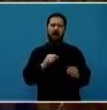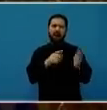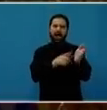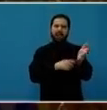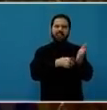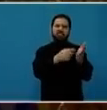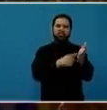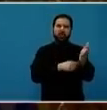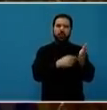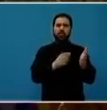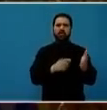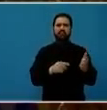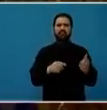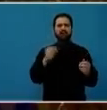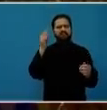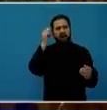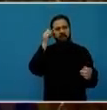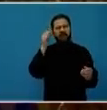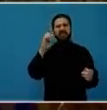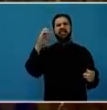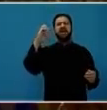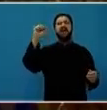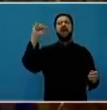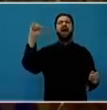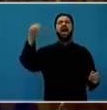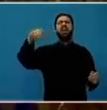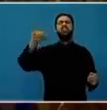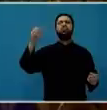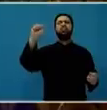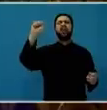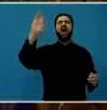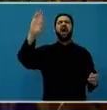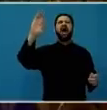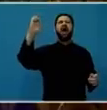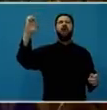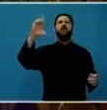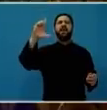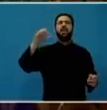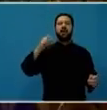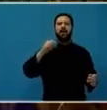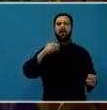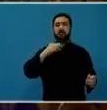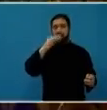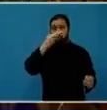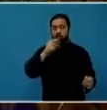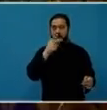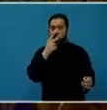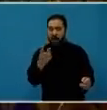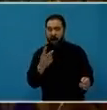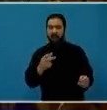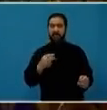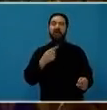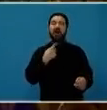sângelui, de fapt. Vă amintiți de Cain și de Abel, nu? Da. Ce spune? Că iată, glasul